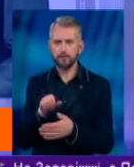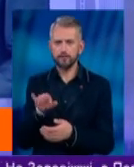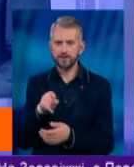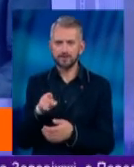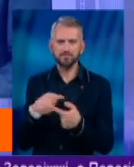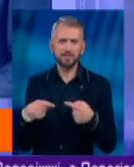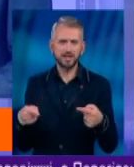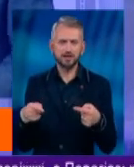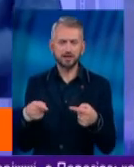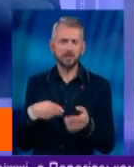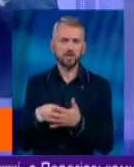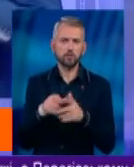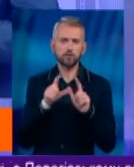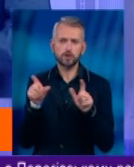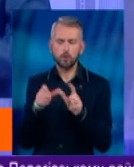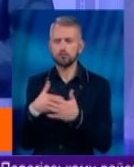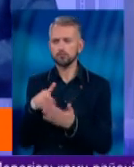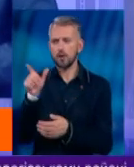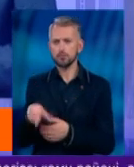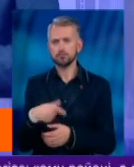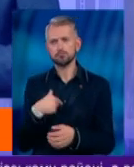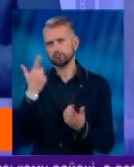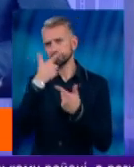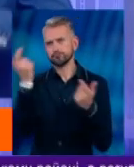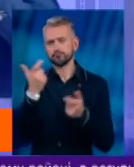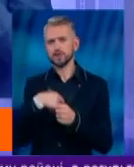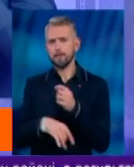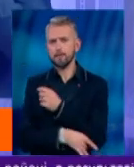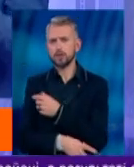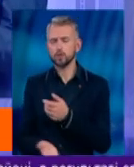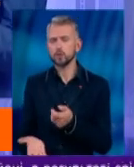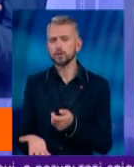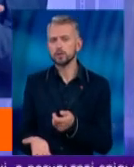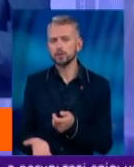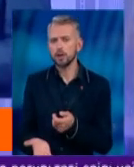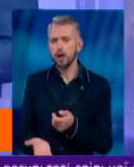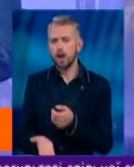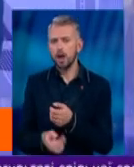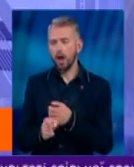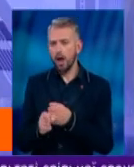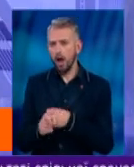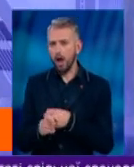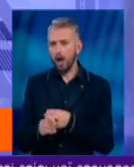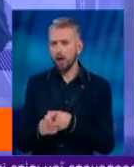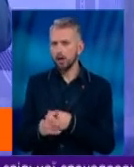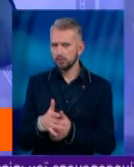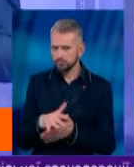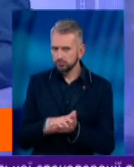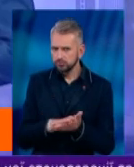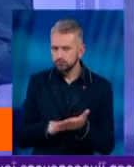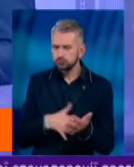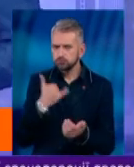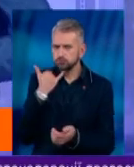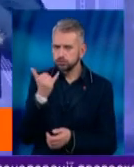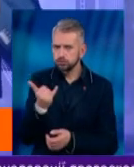різних фінансових установ? Ось людина оголосила себе банкрутом, але все одно, чи будуть продовжувати телефонувати? Банкрут,